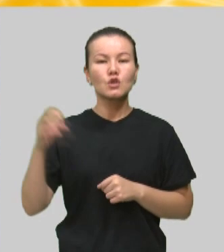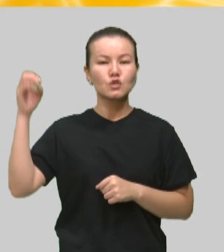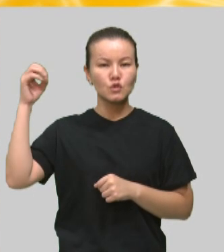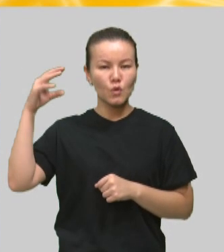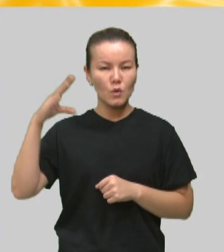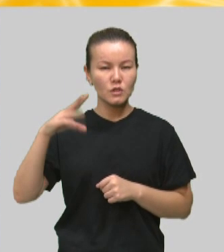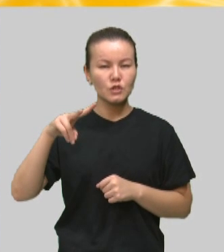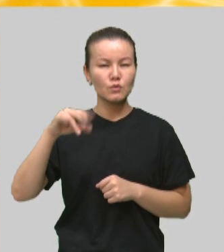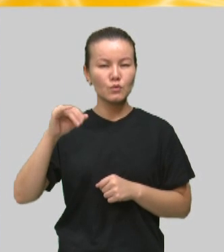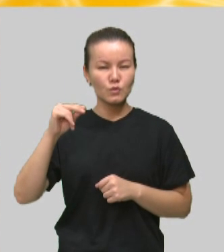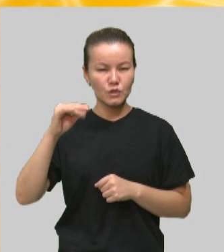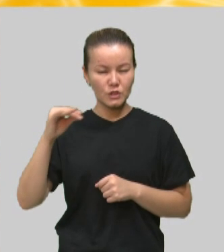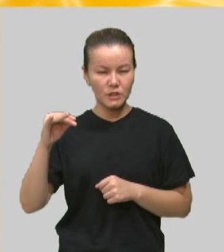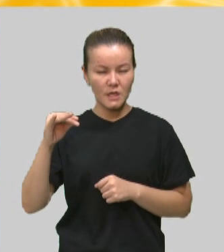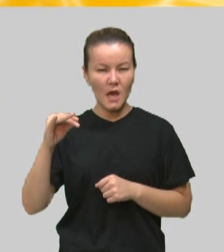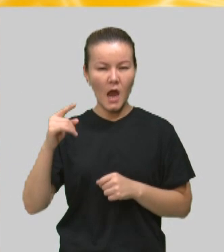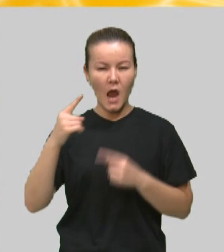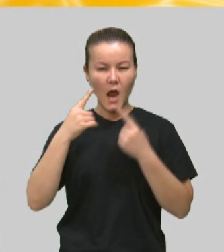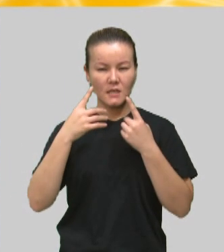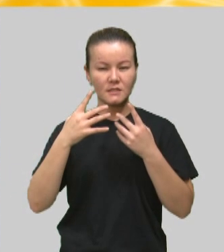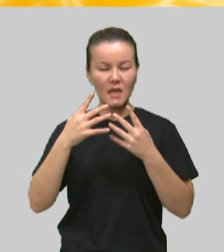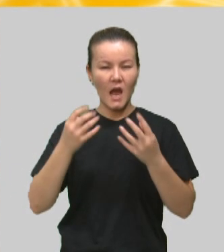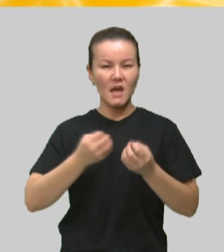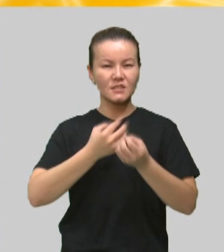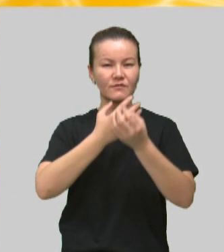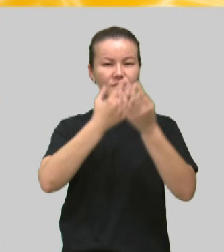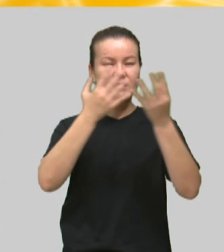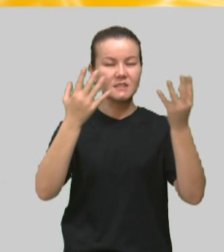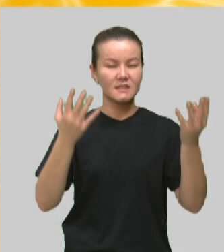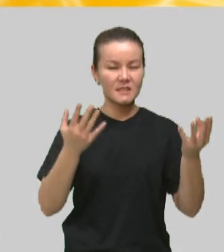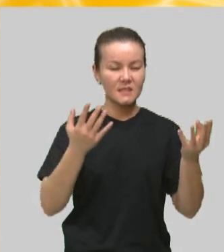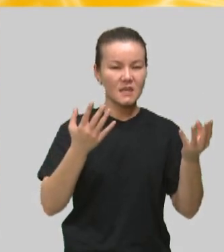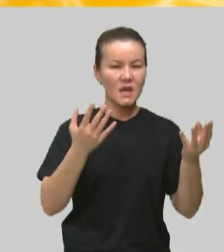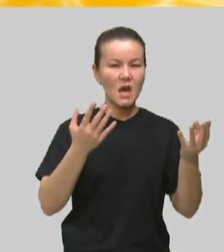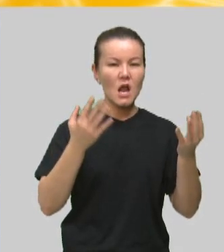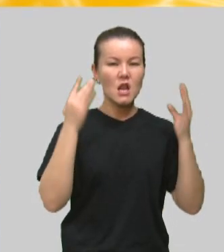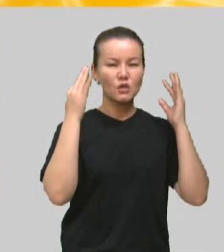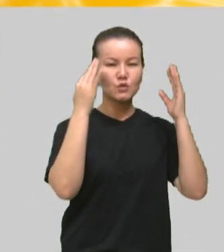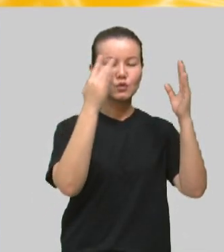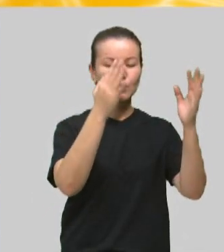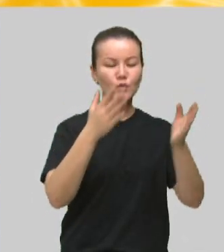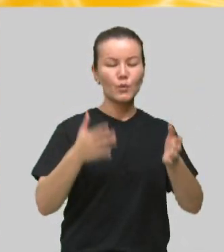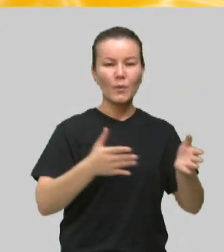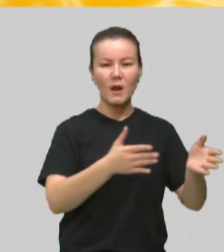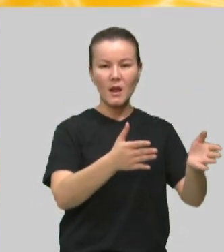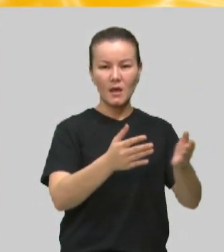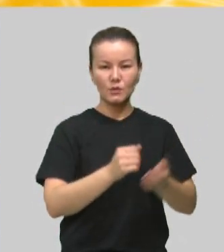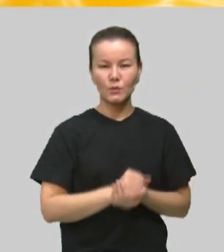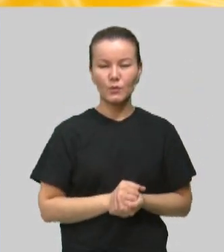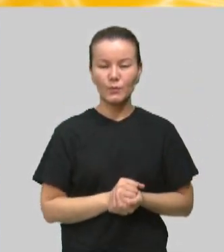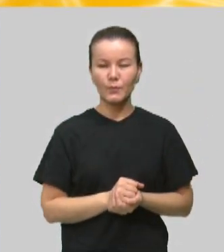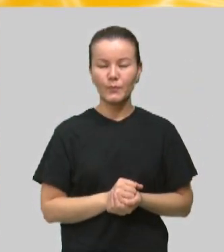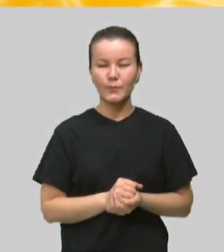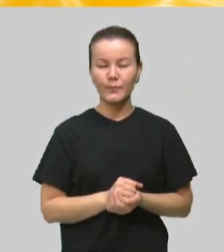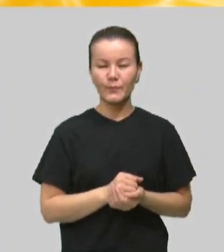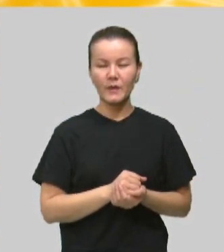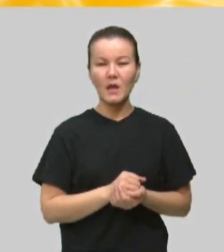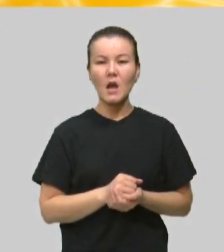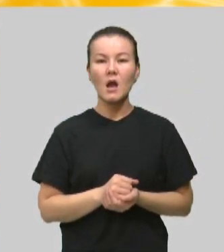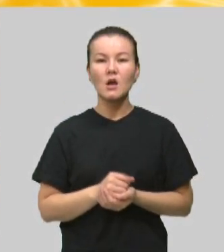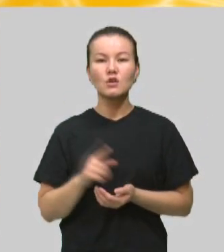Солнечные лучи осветили лесную полянку. Что